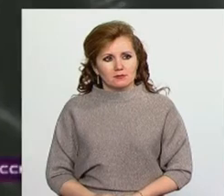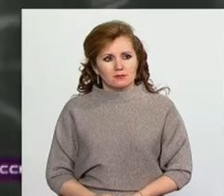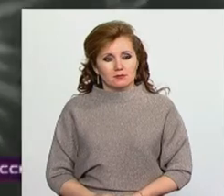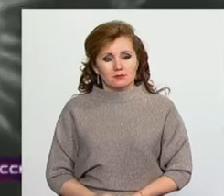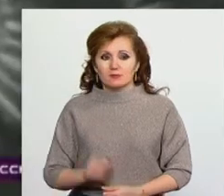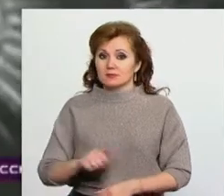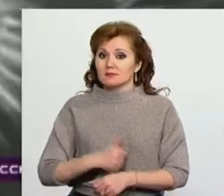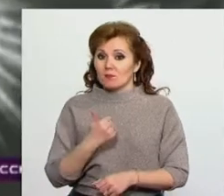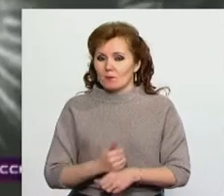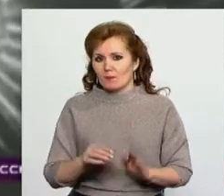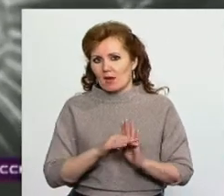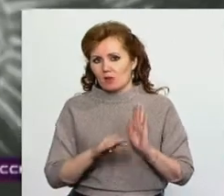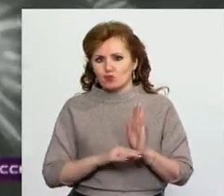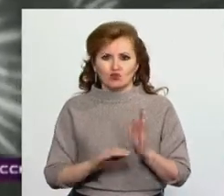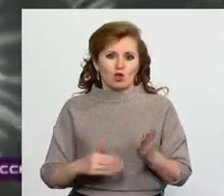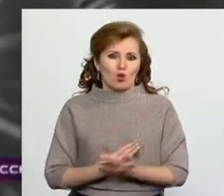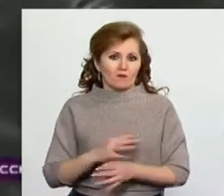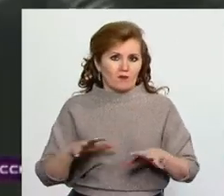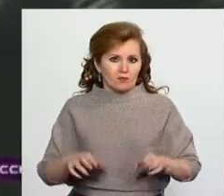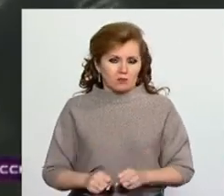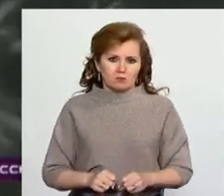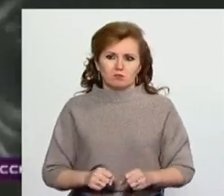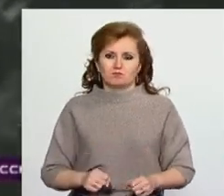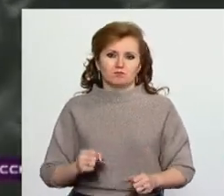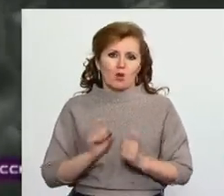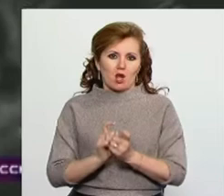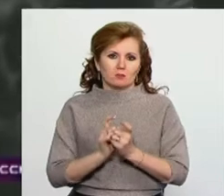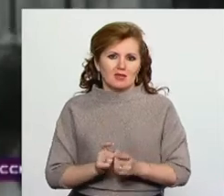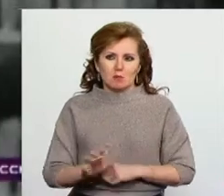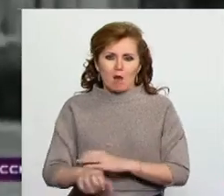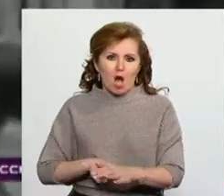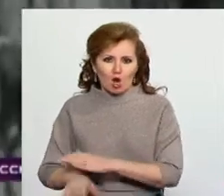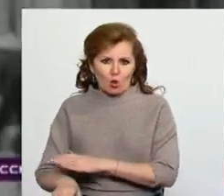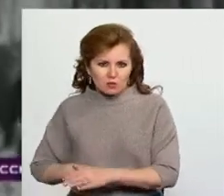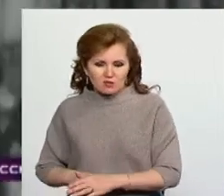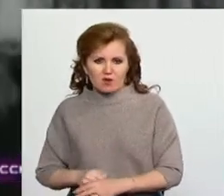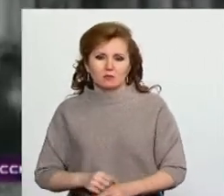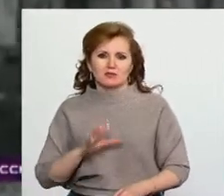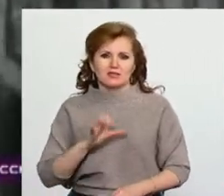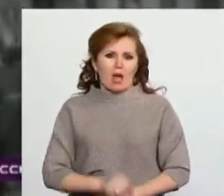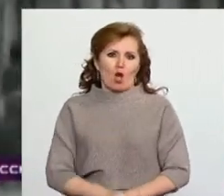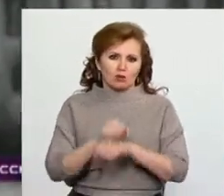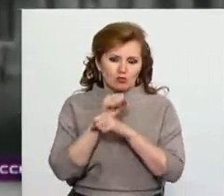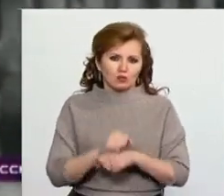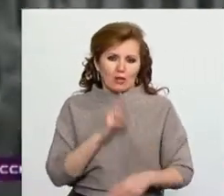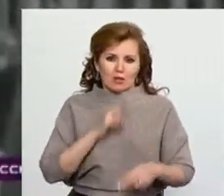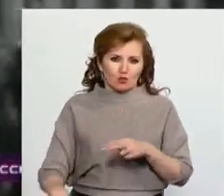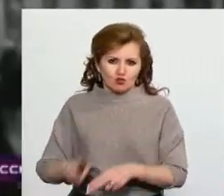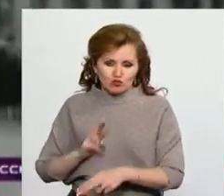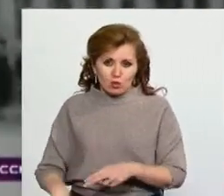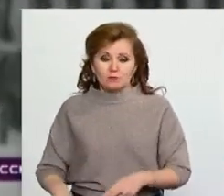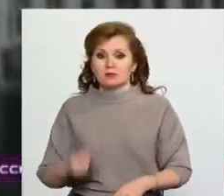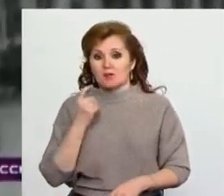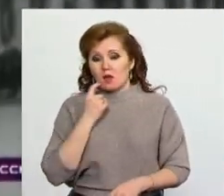Главной задачей новой власти была борьба с мародерством, саботажем и хищениями. По новому административно-территориальному устройству